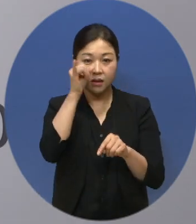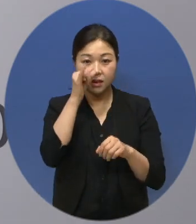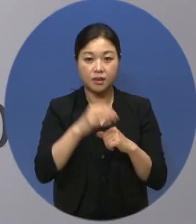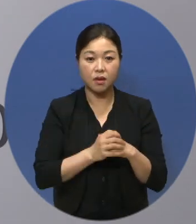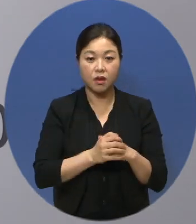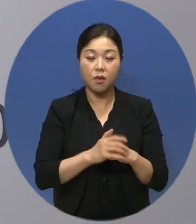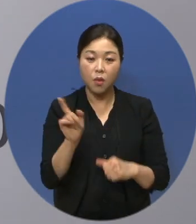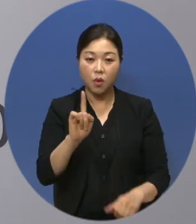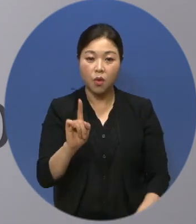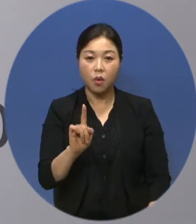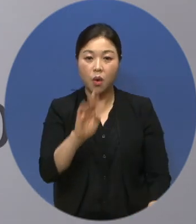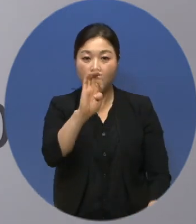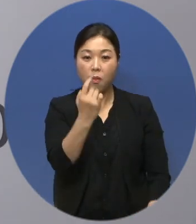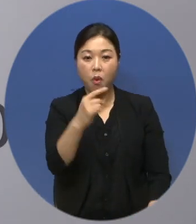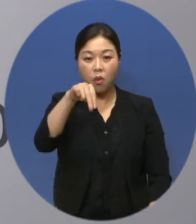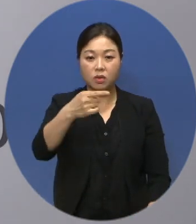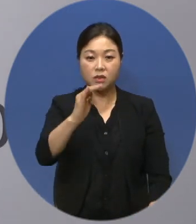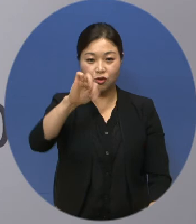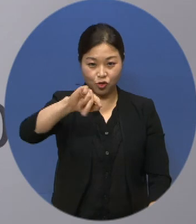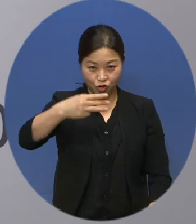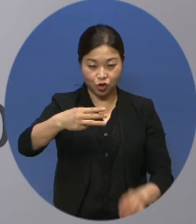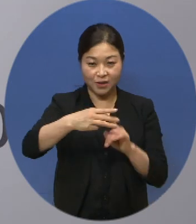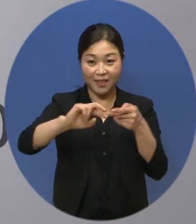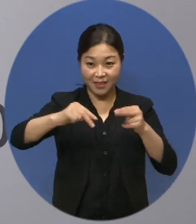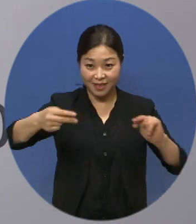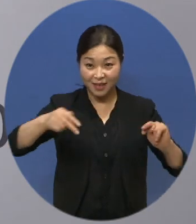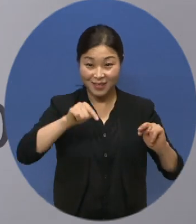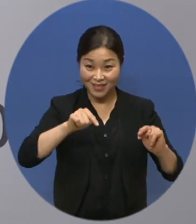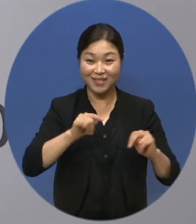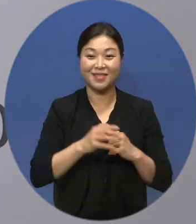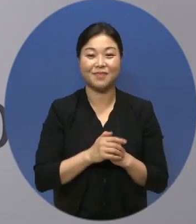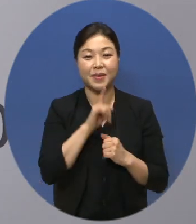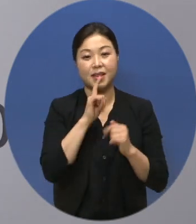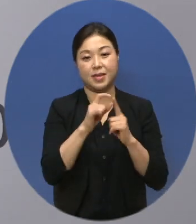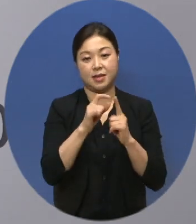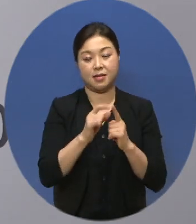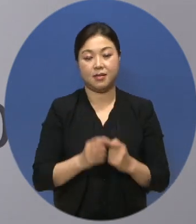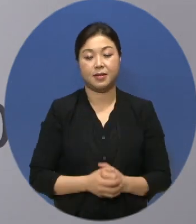영화가 이제 포승줄이라는 단어였어요. 그렇죠. 이게